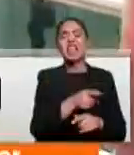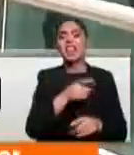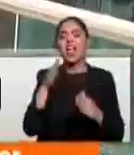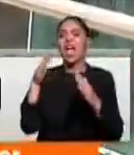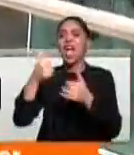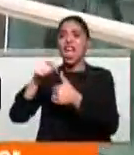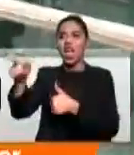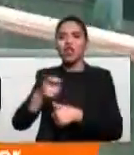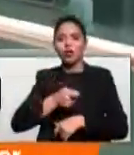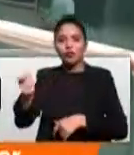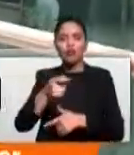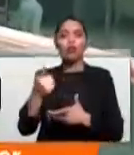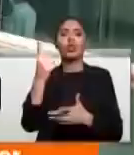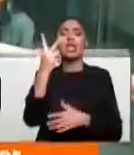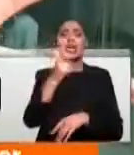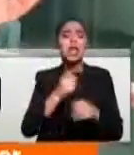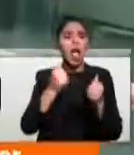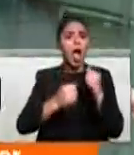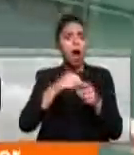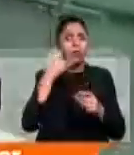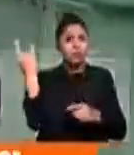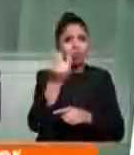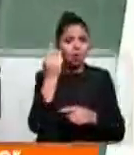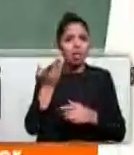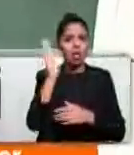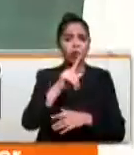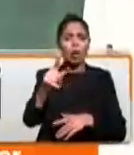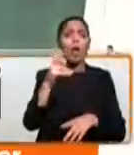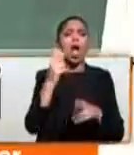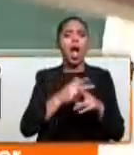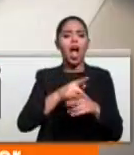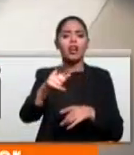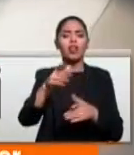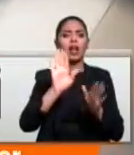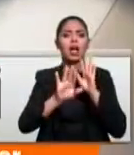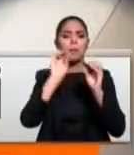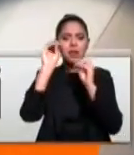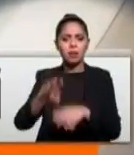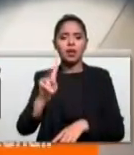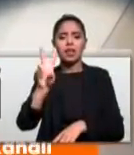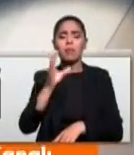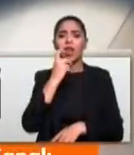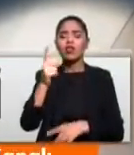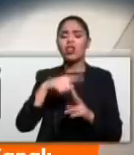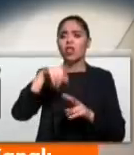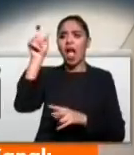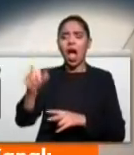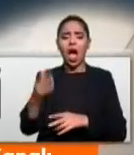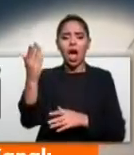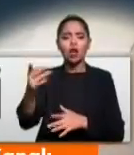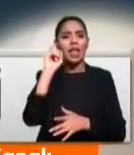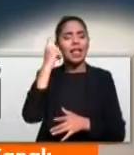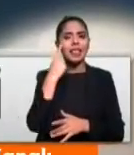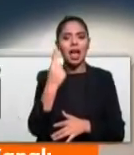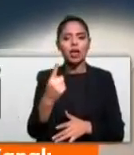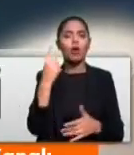2 saat arabada gezdirdi ve ondan sonra da bir acilin kapısına bıraktı. 25 yaşındaki Arzu Sabancıoğlu iddiaya